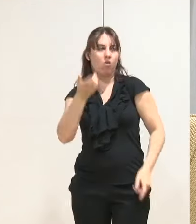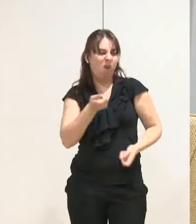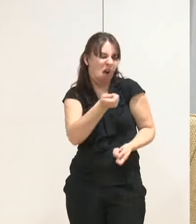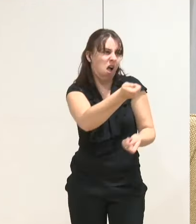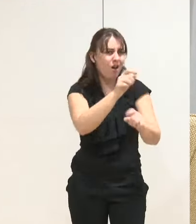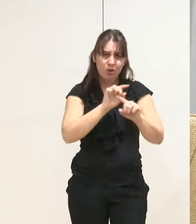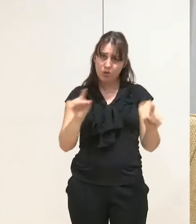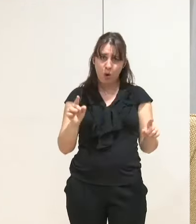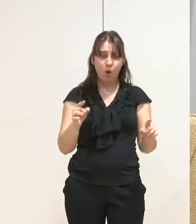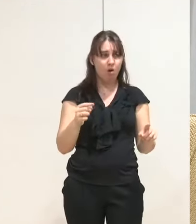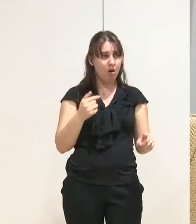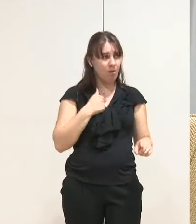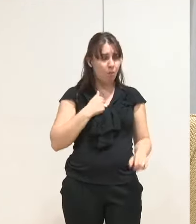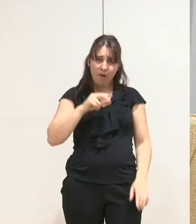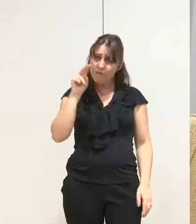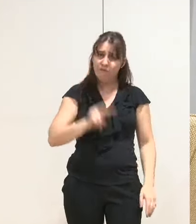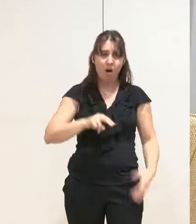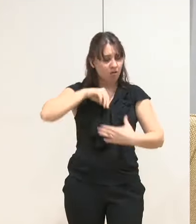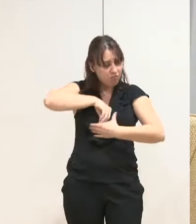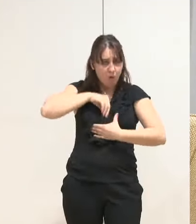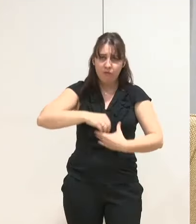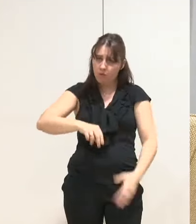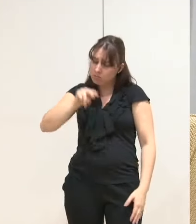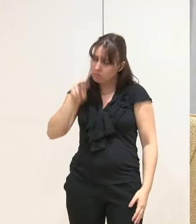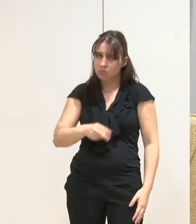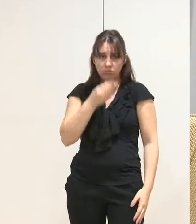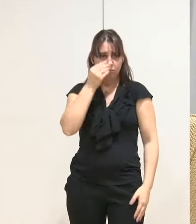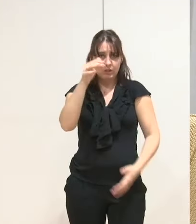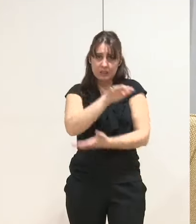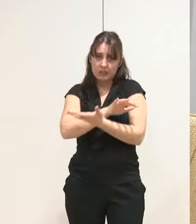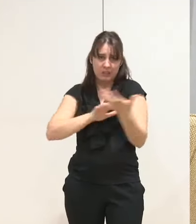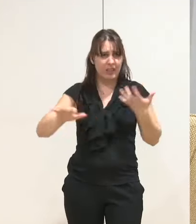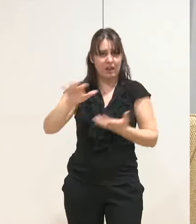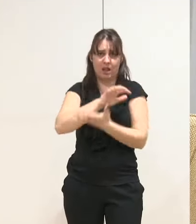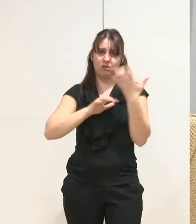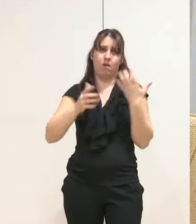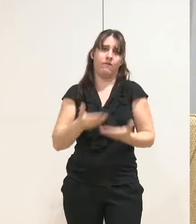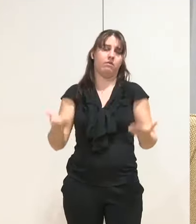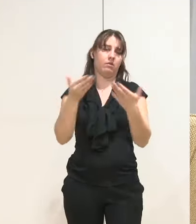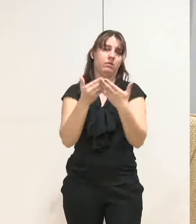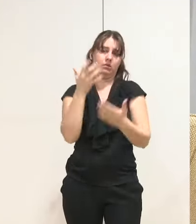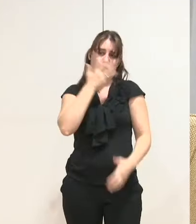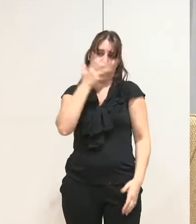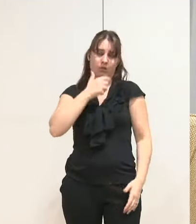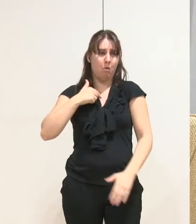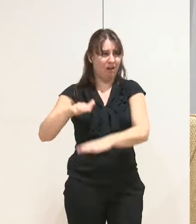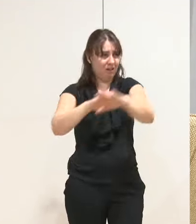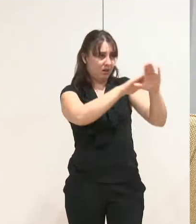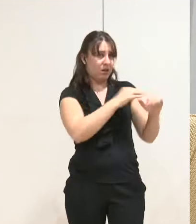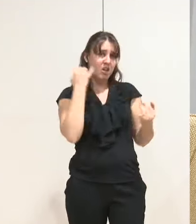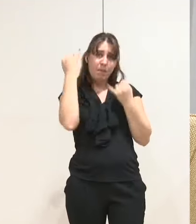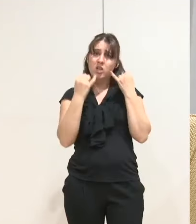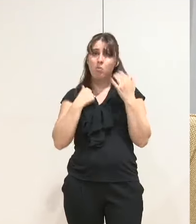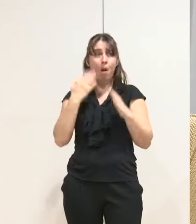tiens parce que sincèrement sincèrement je crois je sais que la situation est dramatique et j'ai envie de vous interpellerer là-dessus je le ferai aussi souvent que